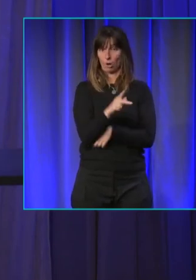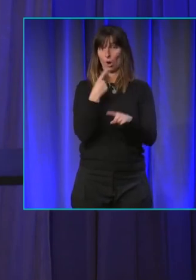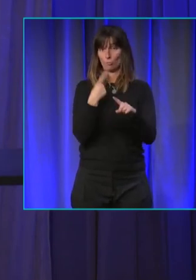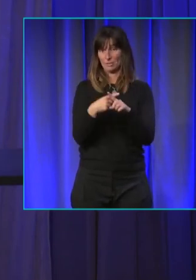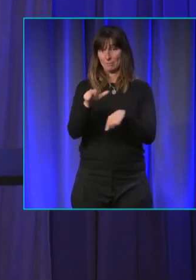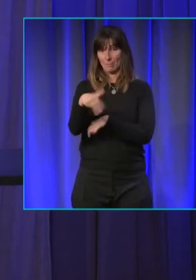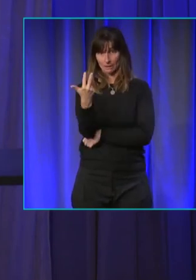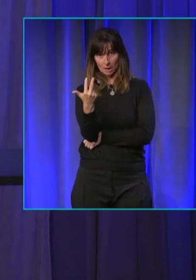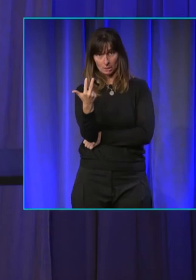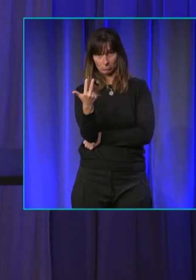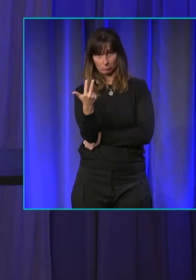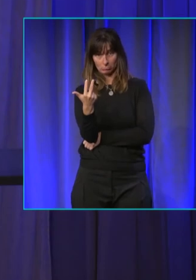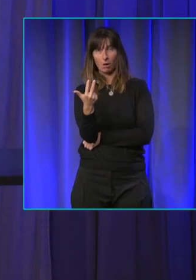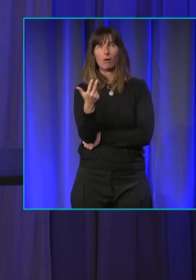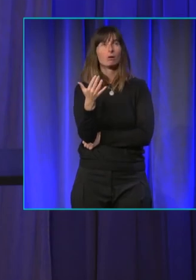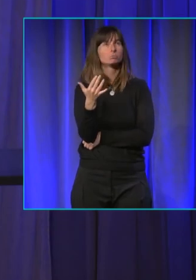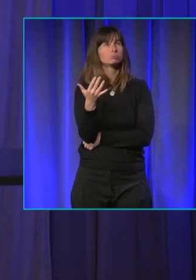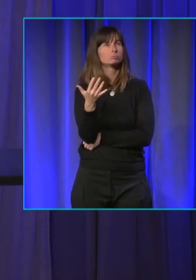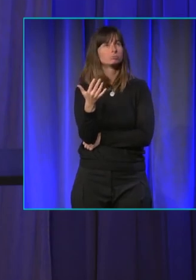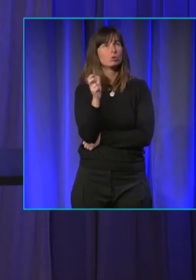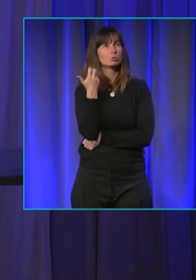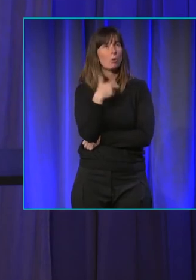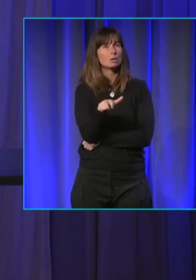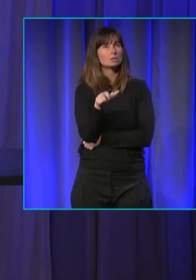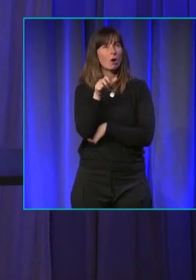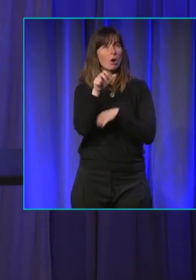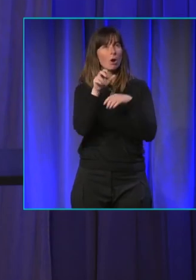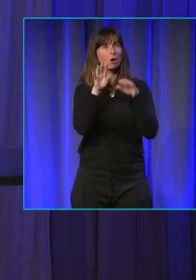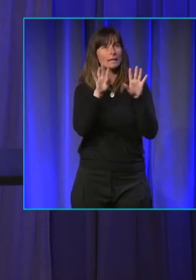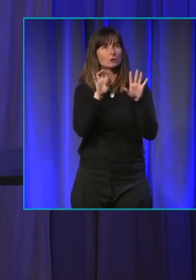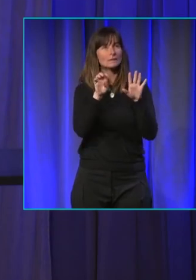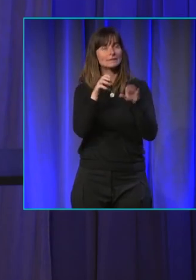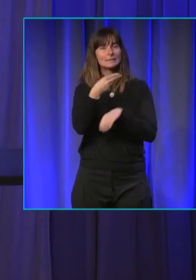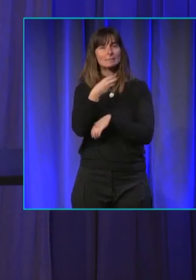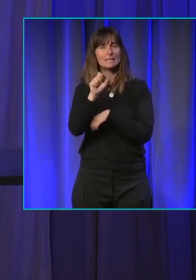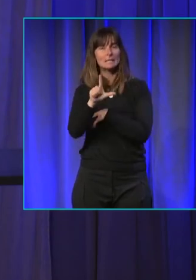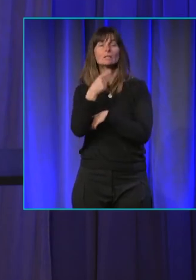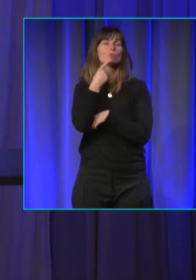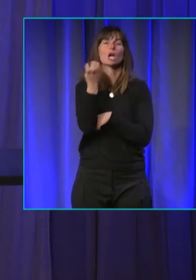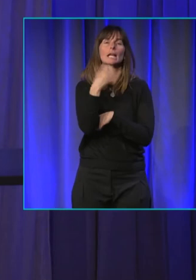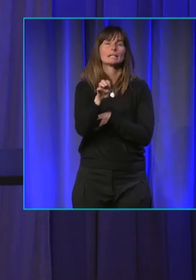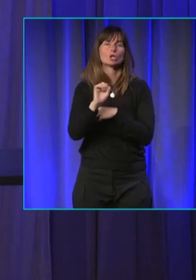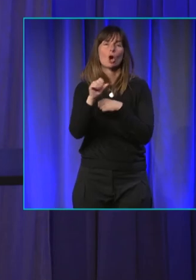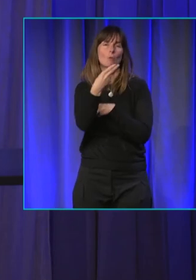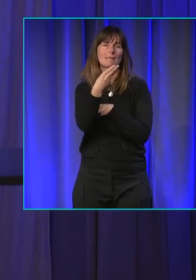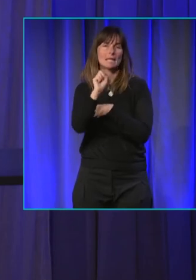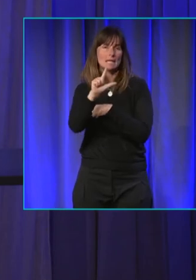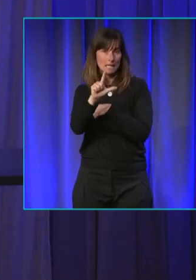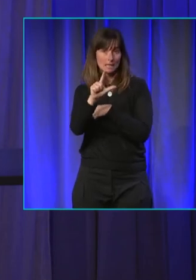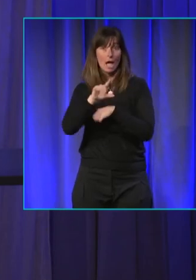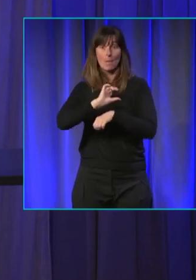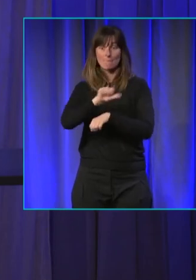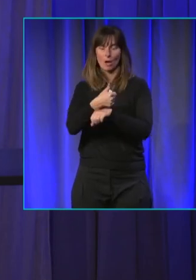par 13, donc ça va faire à peu près du 390 millilitres, on va dire 400 millilitres par